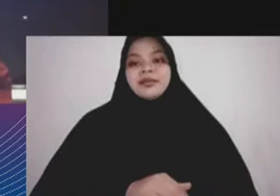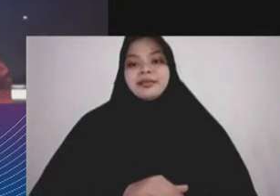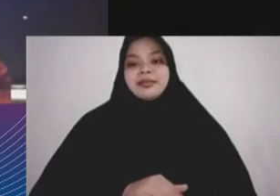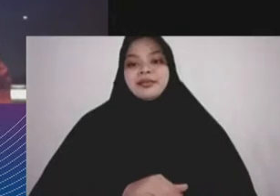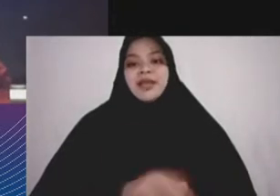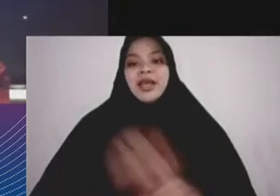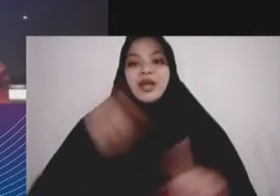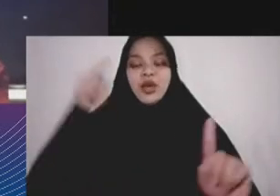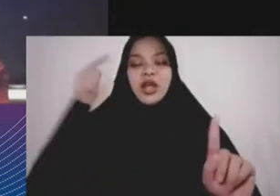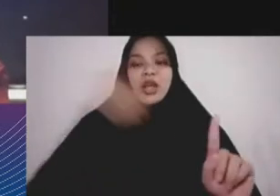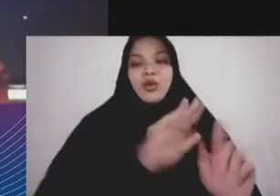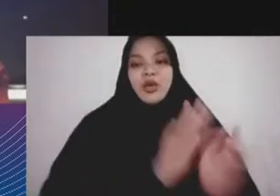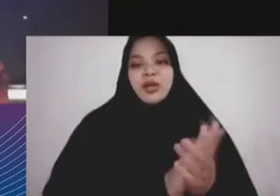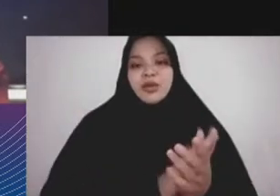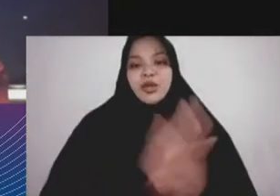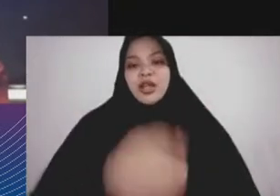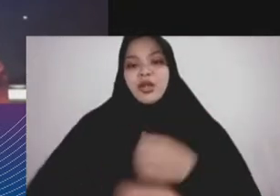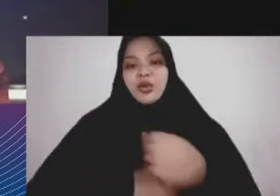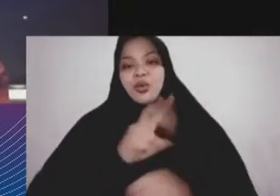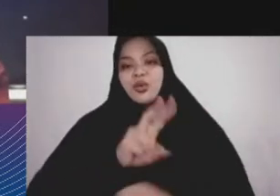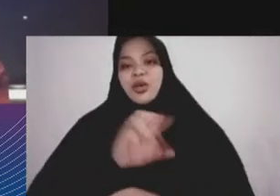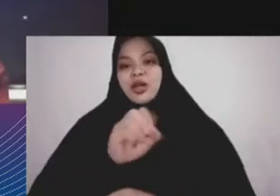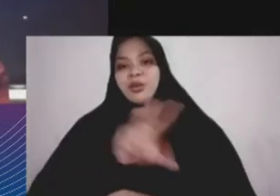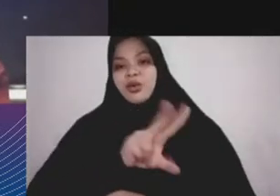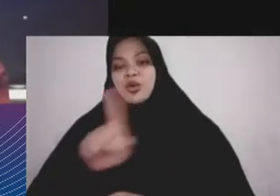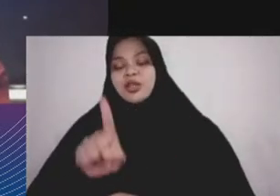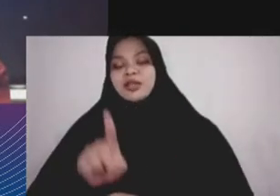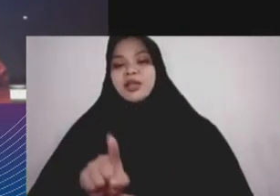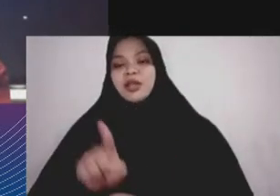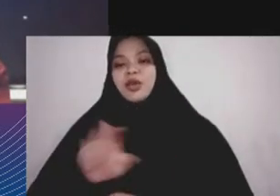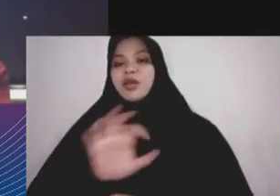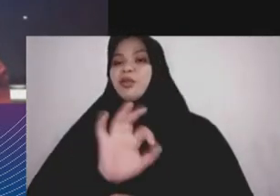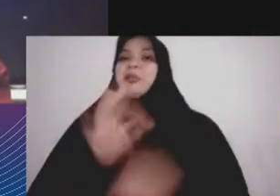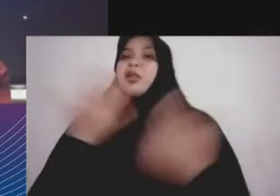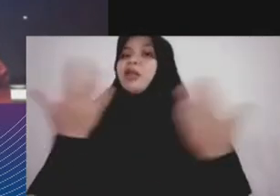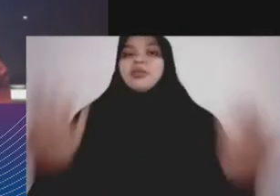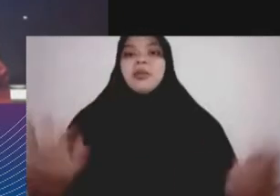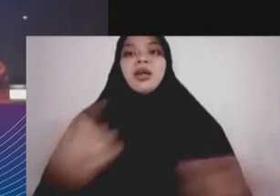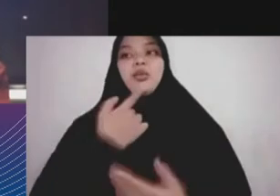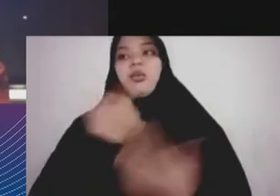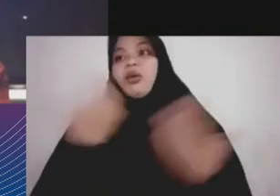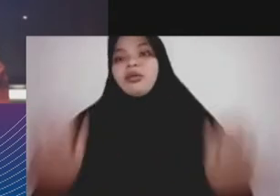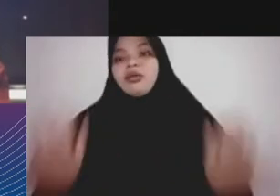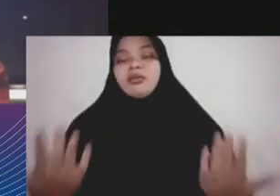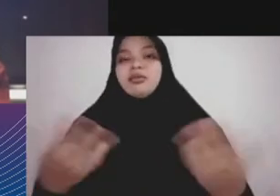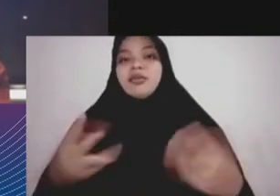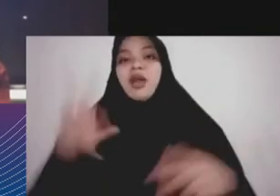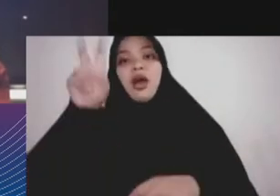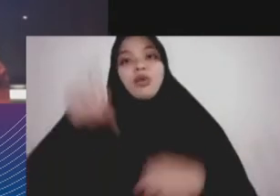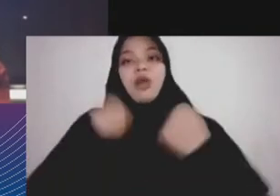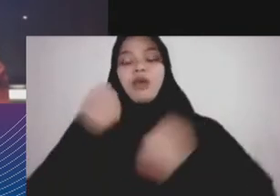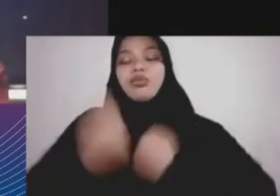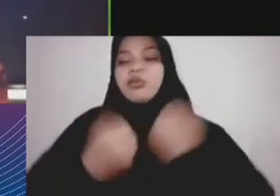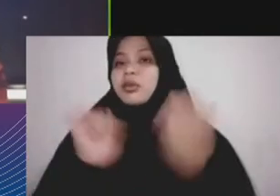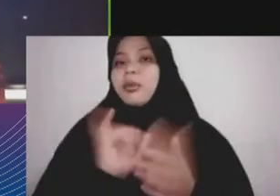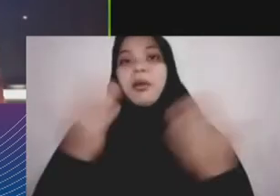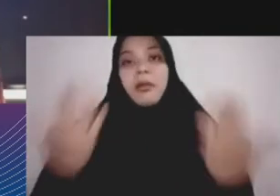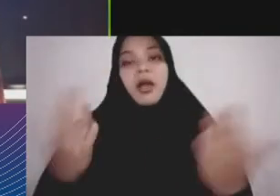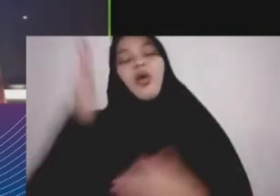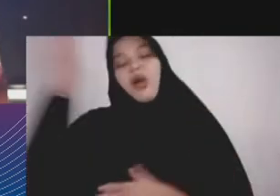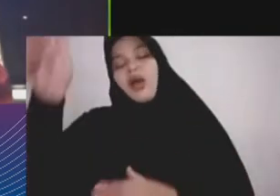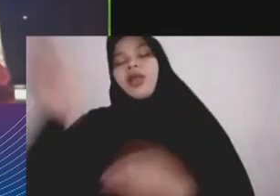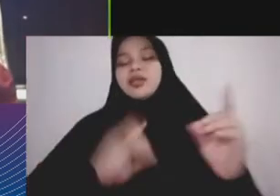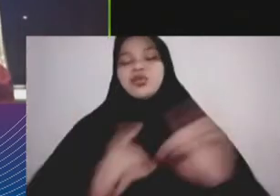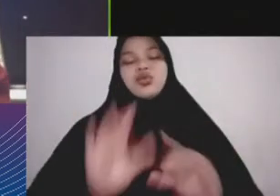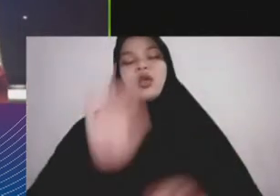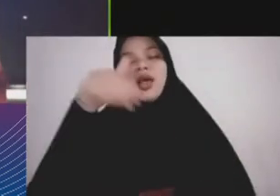kalau 2021 sampai 6 bulan belum, gimana coba? Apa yang harus kami lakukan nanti kita diskusi lagi. Budia, baik Ibu Fene, ya. Kemudian